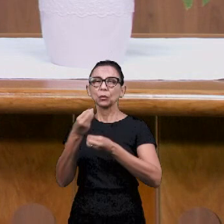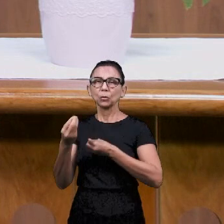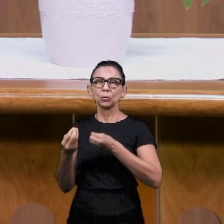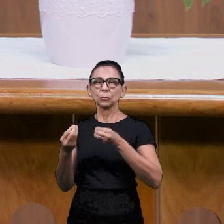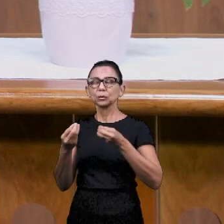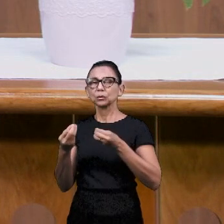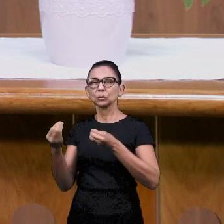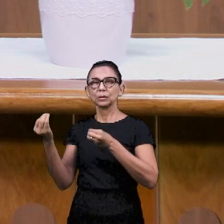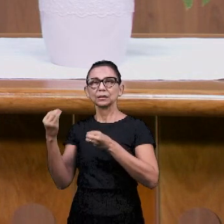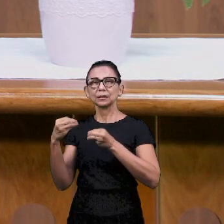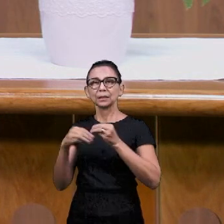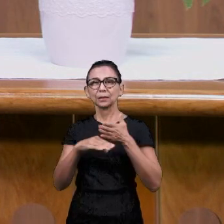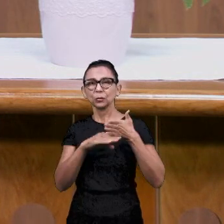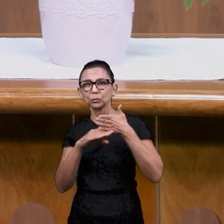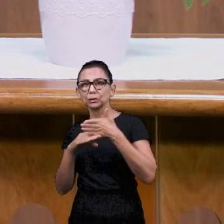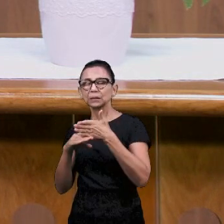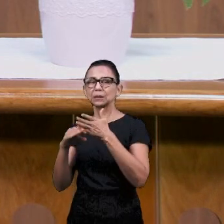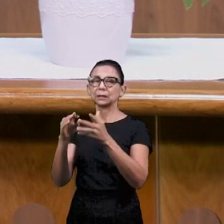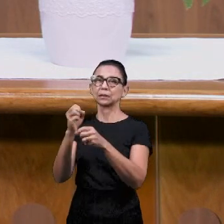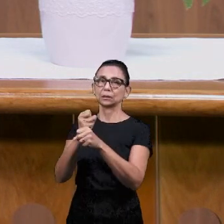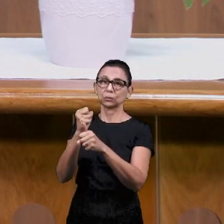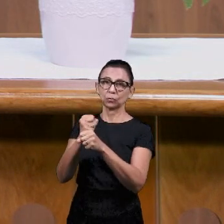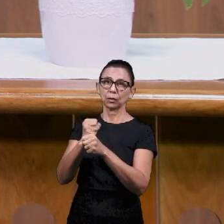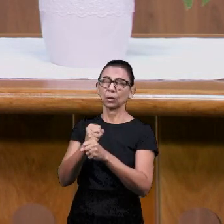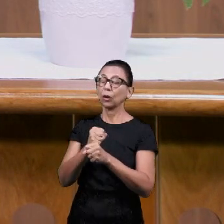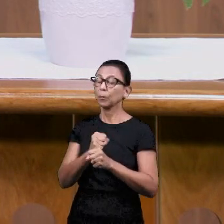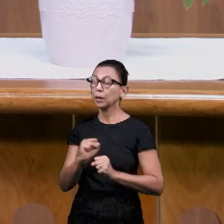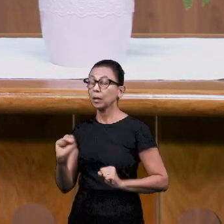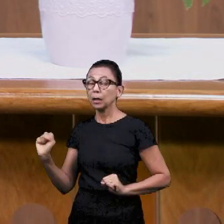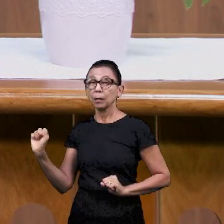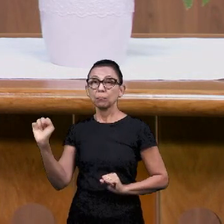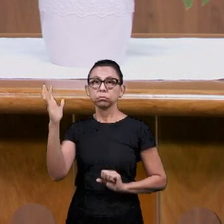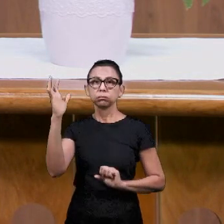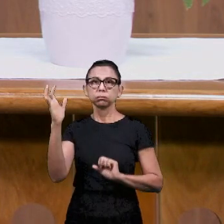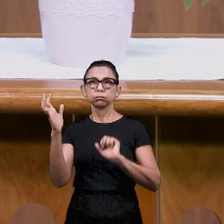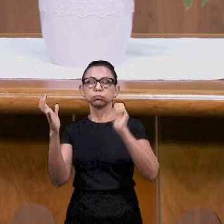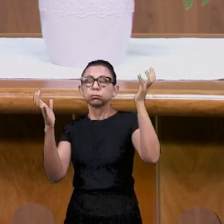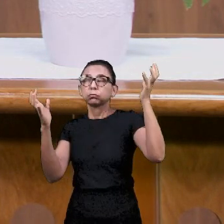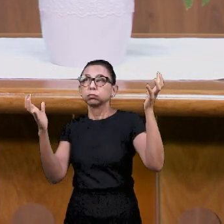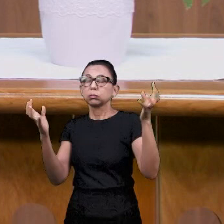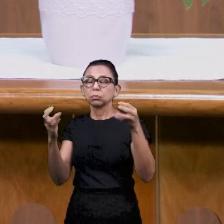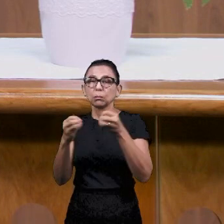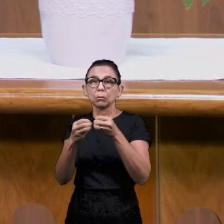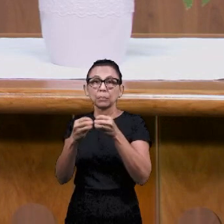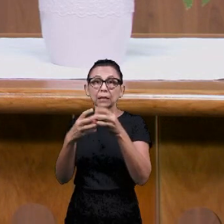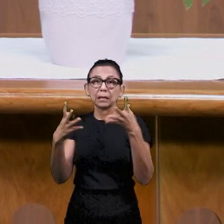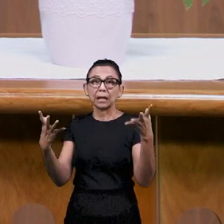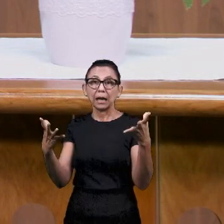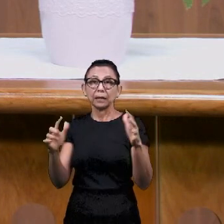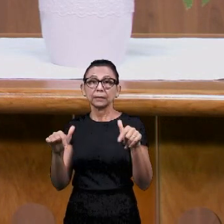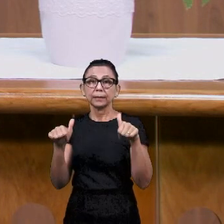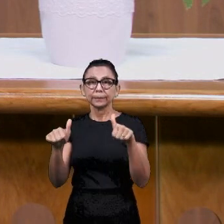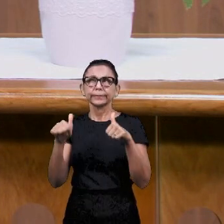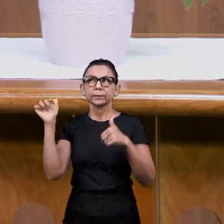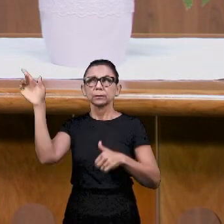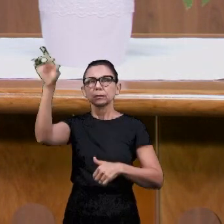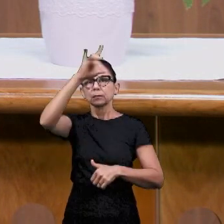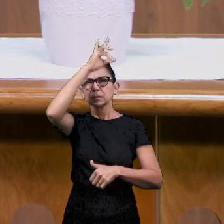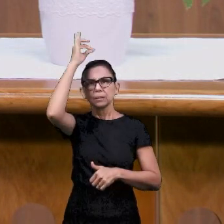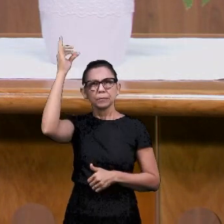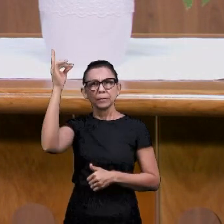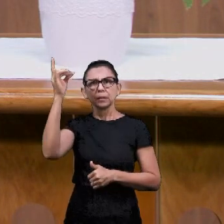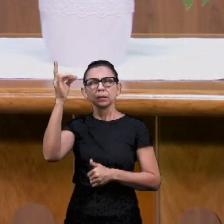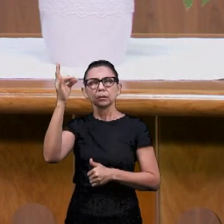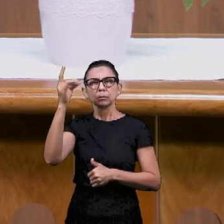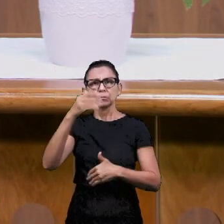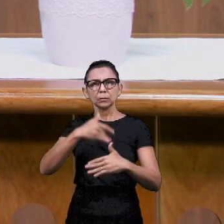pour les signes, les évidences que nous avons de l'opération de ton esprit parmi nous. Nous te louons, nous